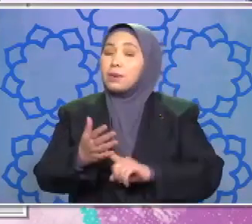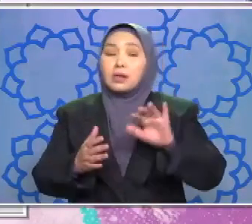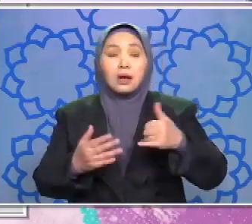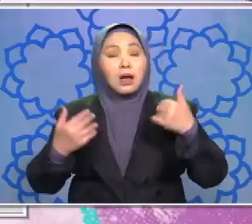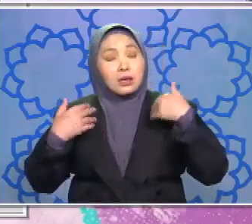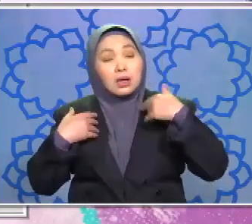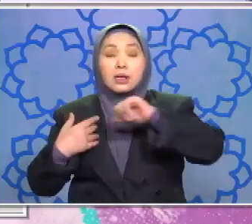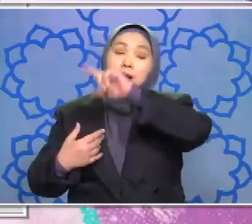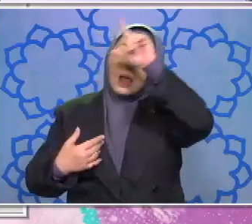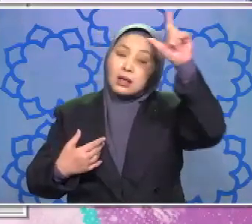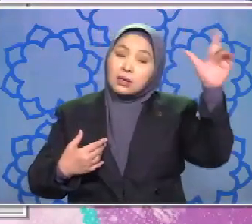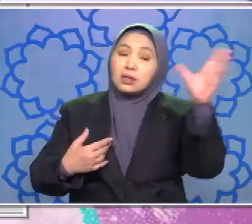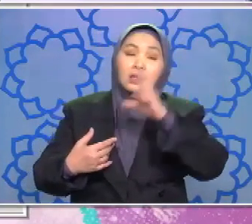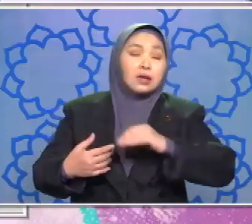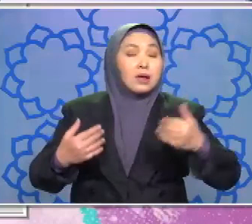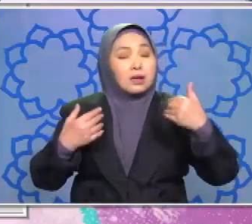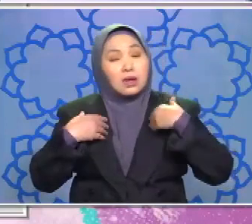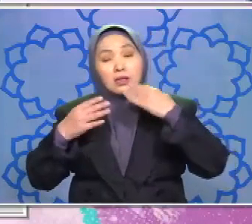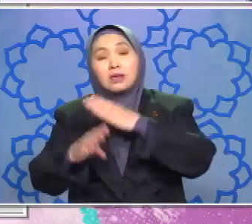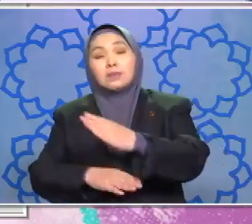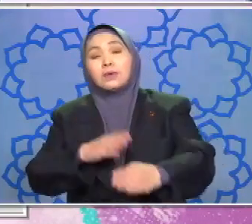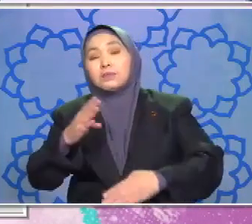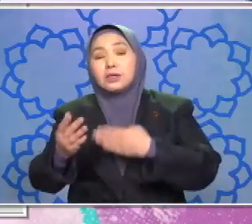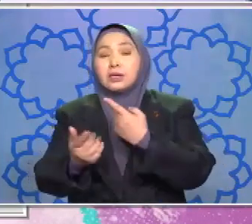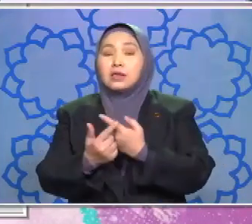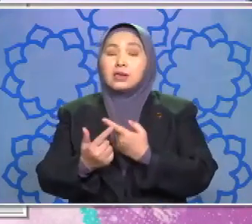السماوات وما في الأرض